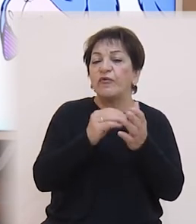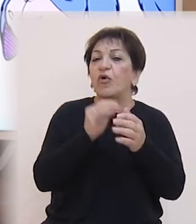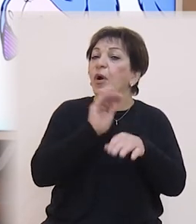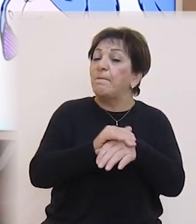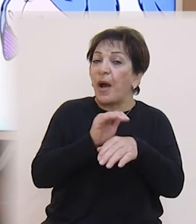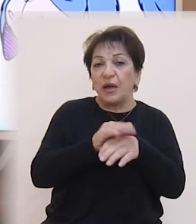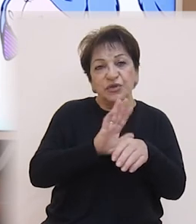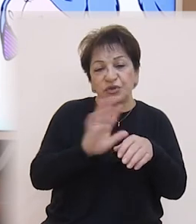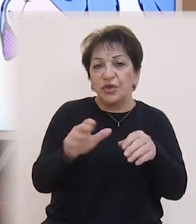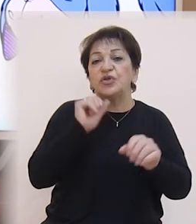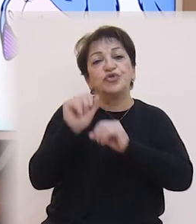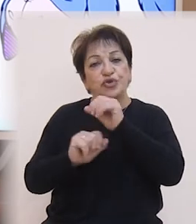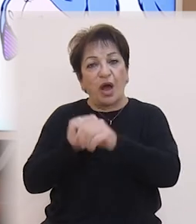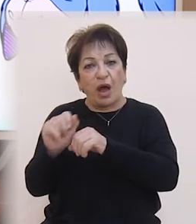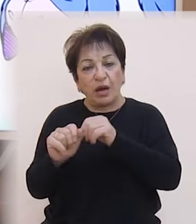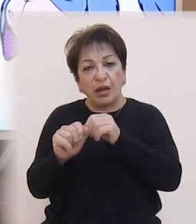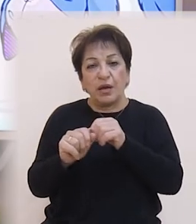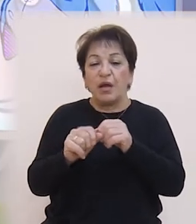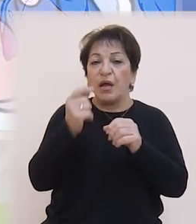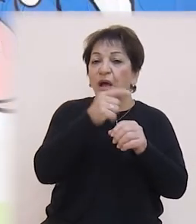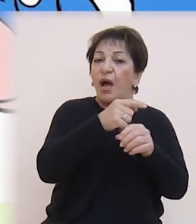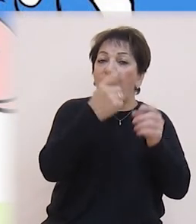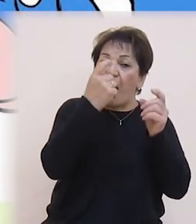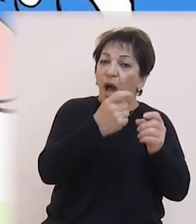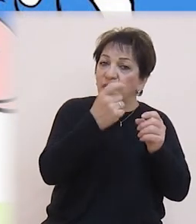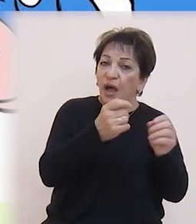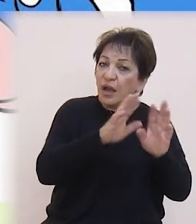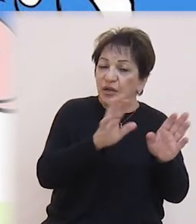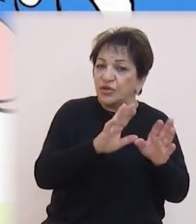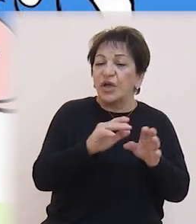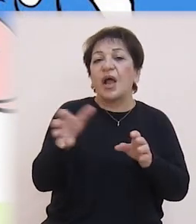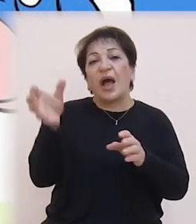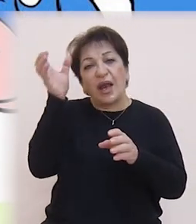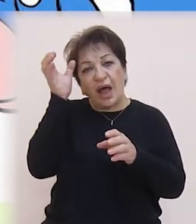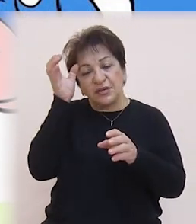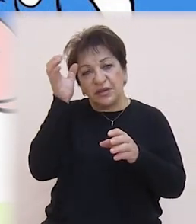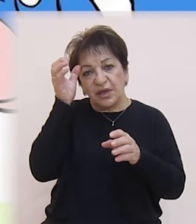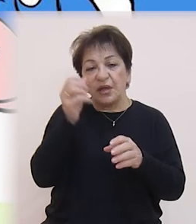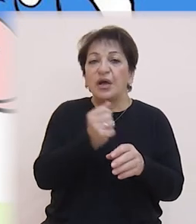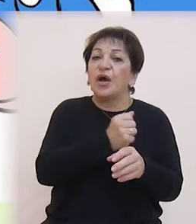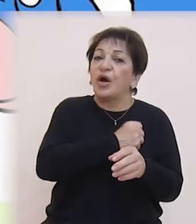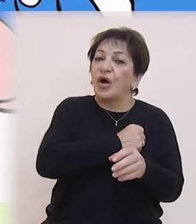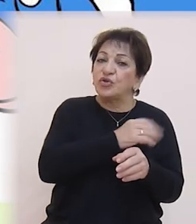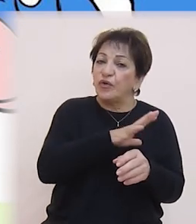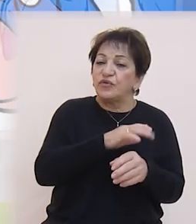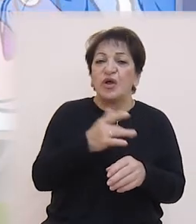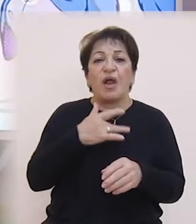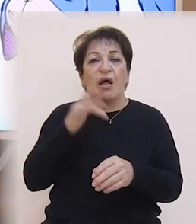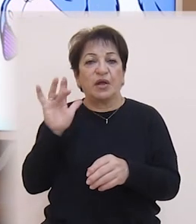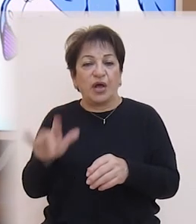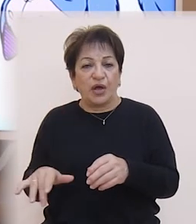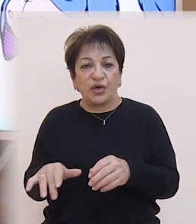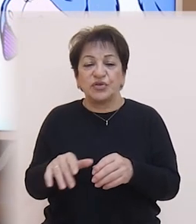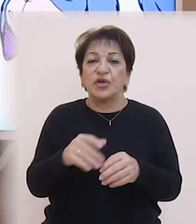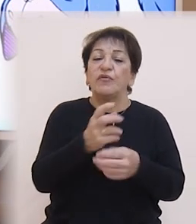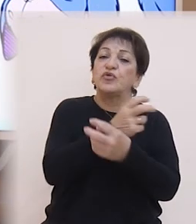որոնք ոչ թե բարի են, այլ չար, ոչ թե անխելք են, այլ խելացի, ոչ թե խղճով են, այլ